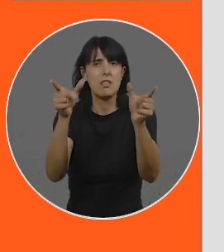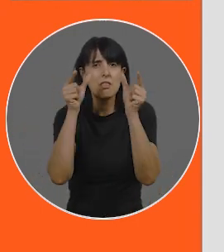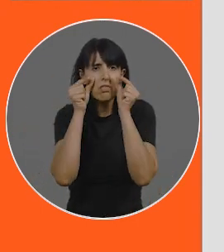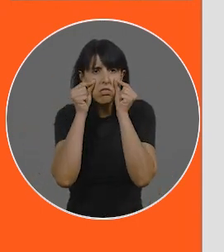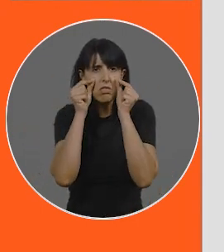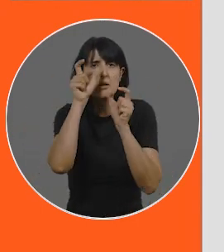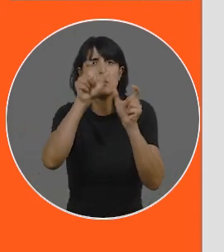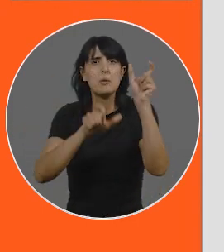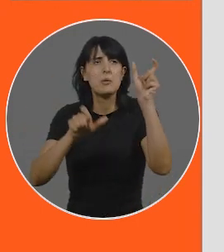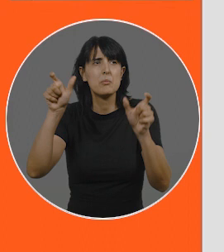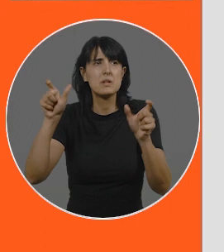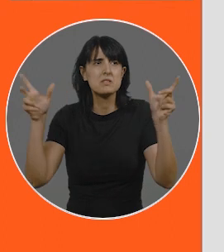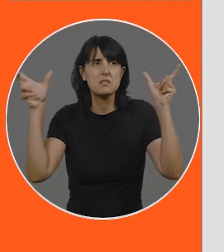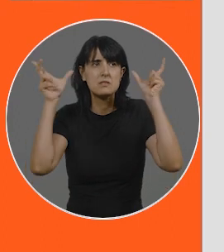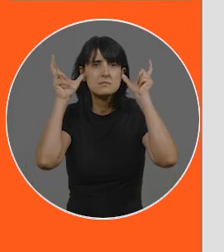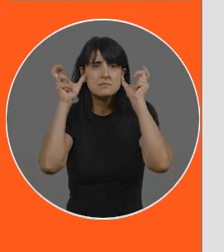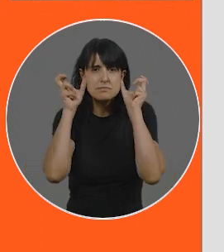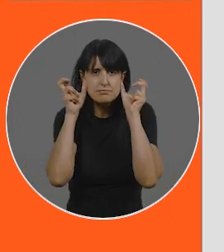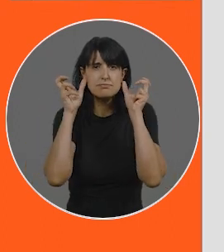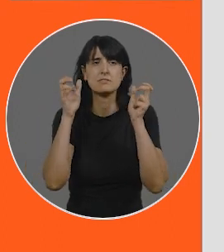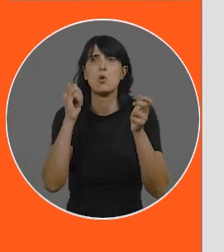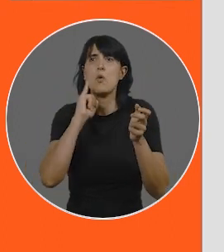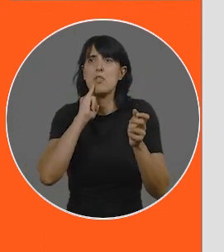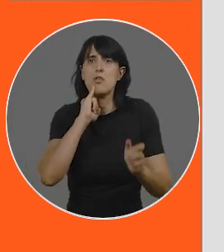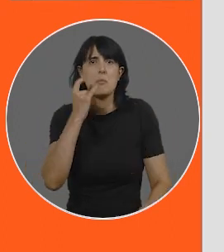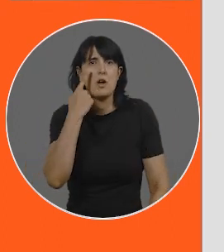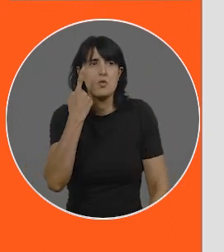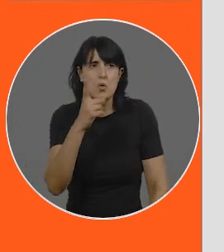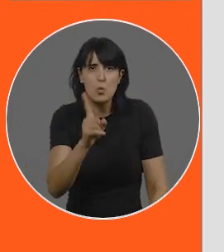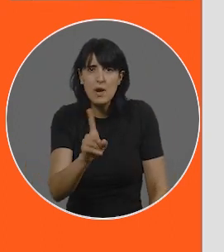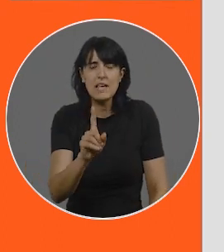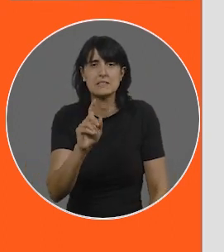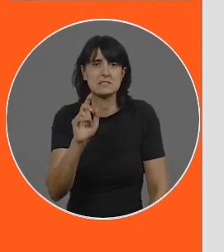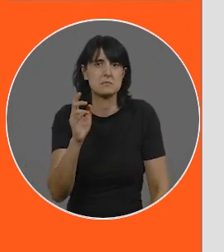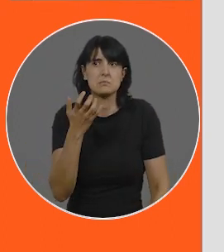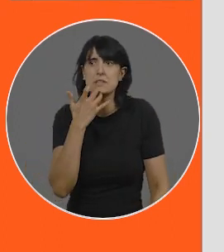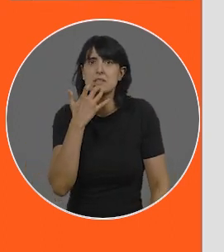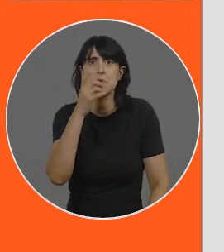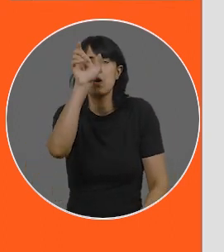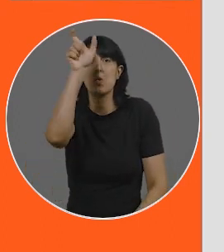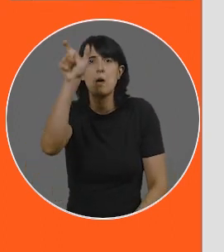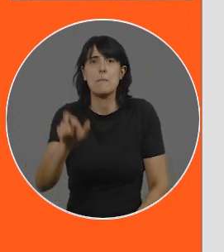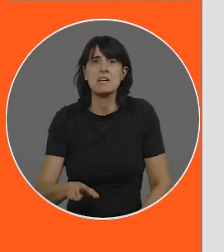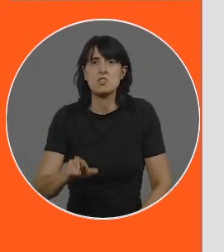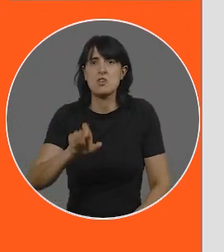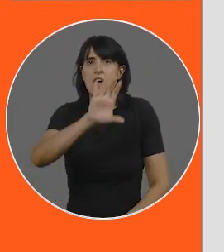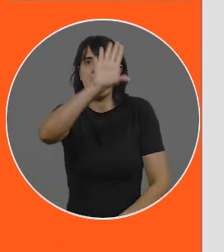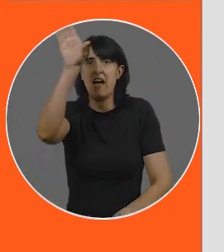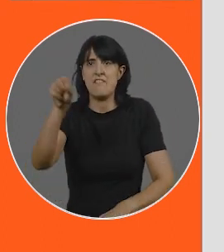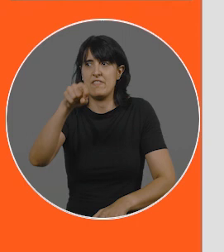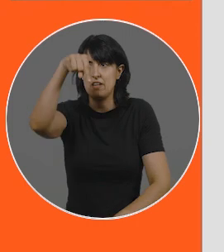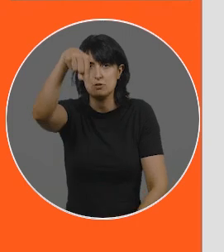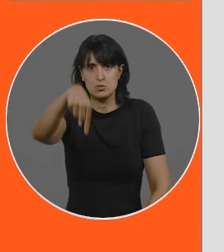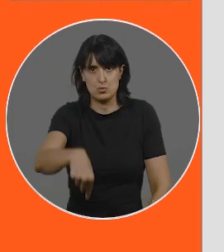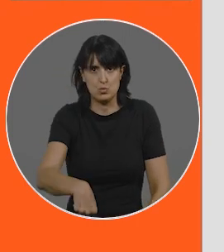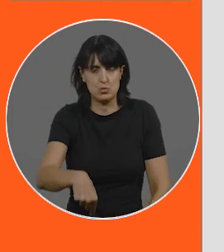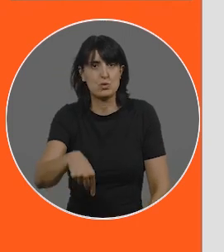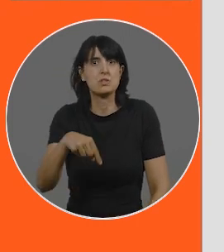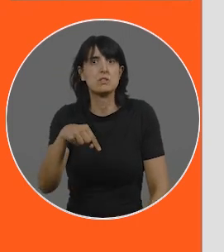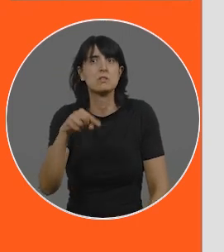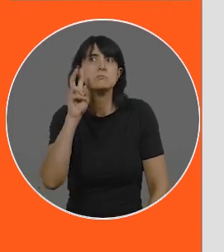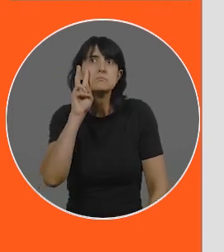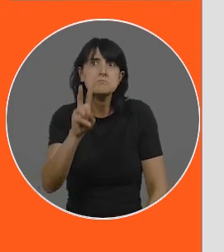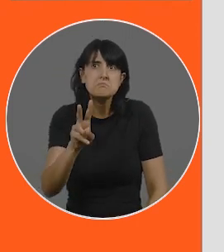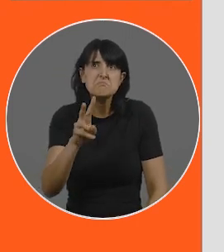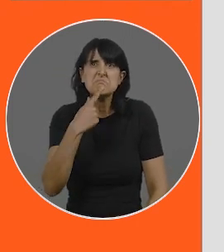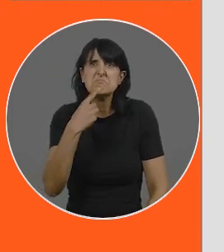pèrdua de visió, a les persones que tenen pèrdua d'audició, a les persones que no coneixen l'idioma, si algú de, no sé, Sud-àfrica, no? Tornem al Swahili,